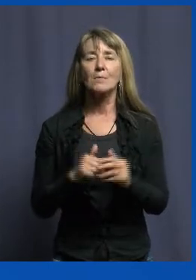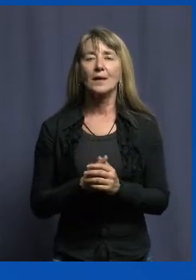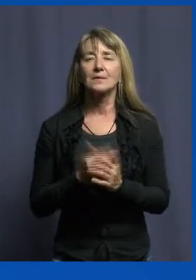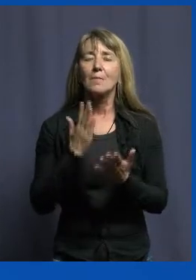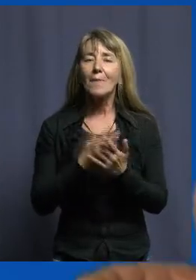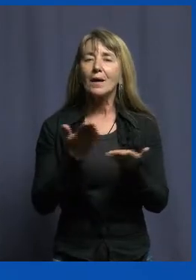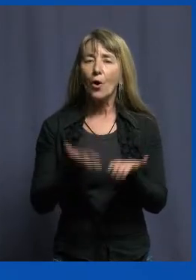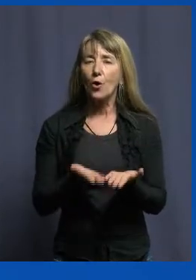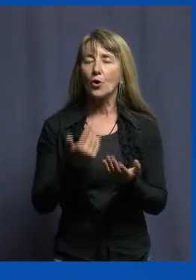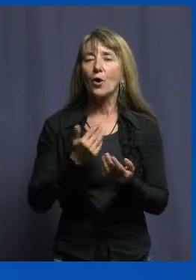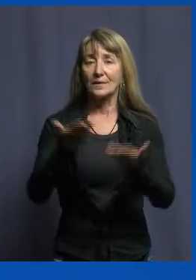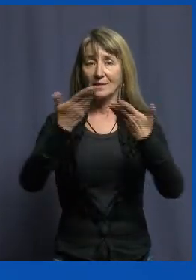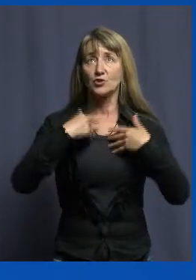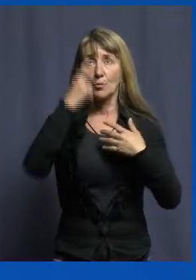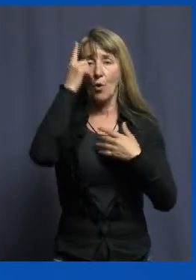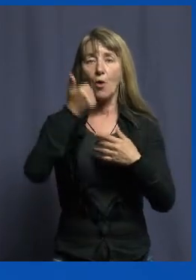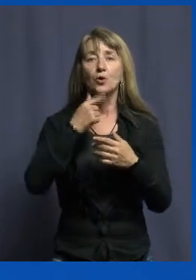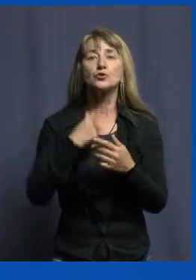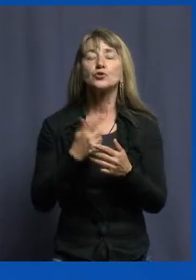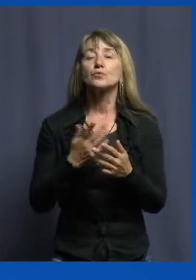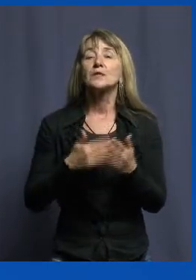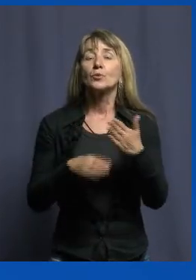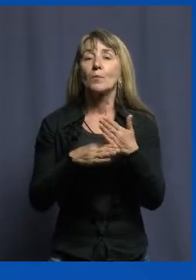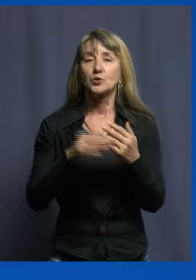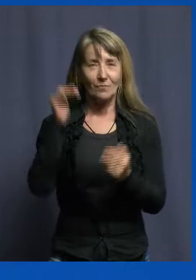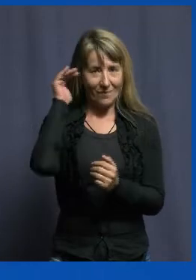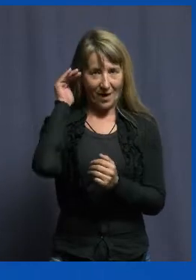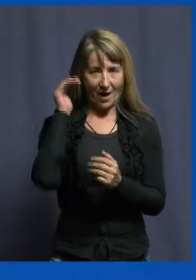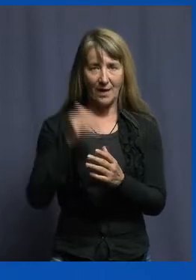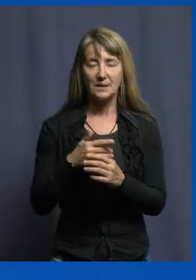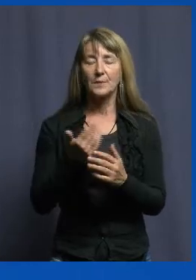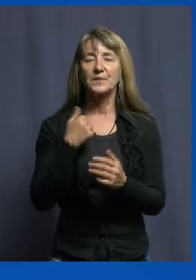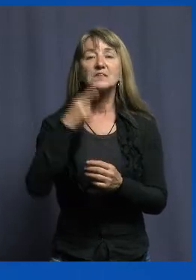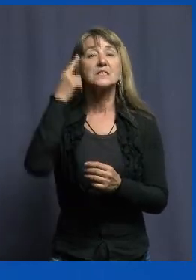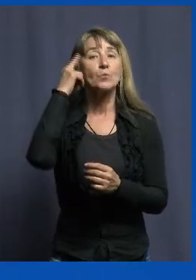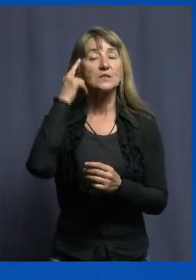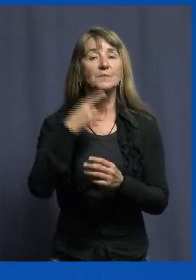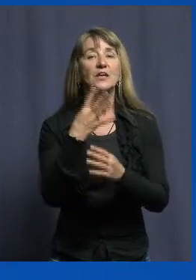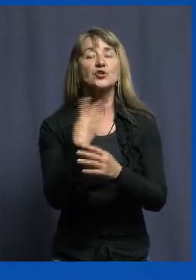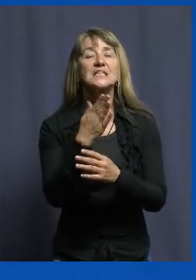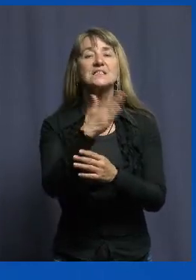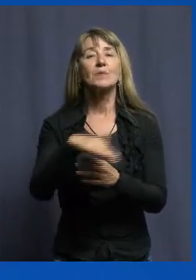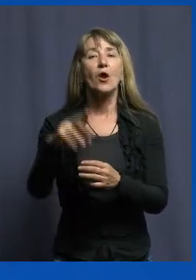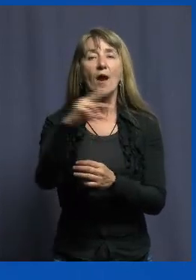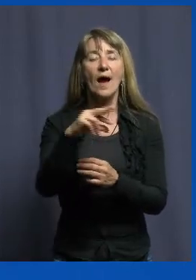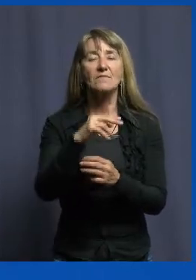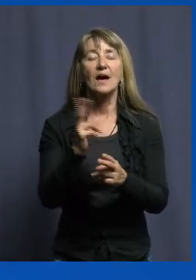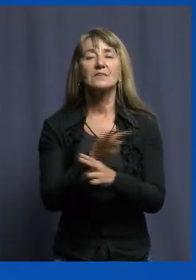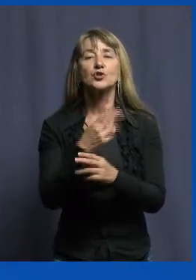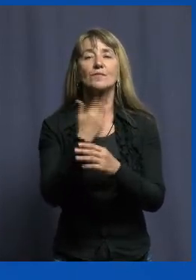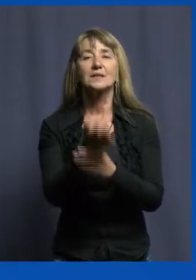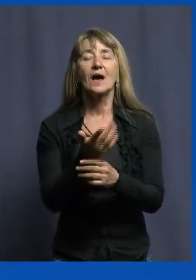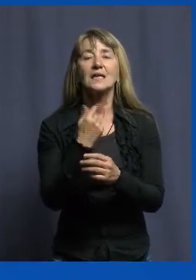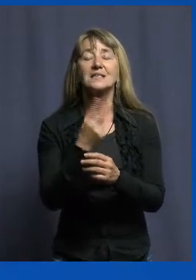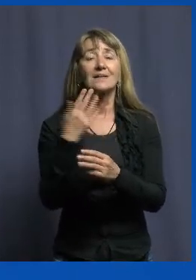bar ono, da će Bog, što su imali oni od pomoći vlade, da vas podsjetim, da je 40 miliona evra država dala za